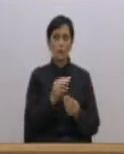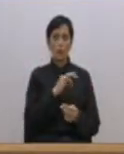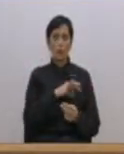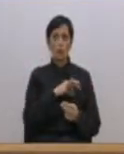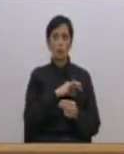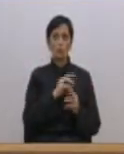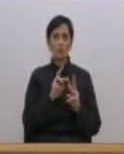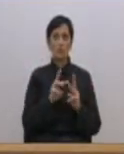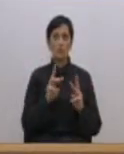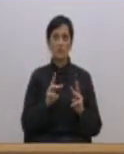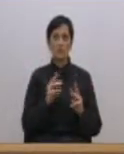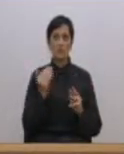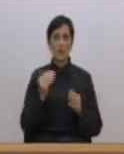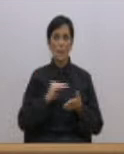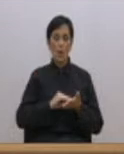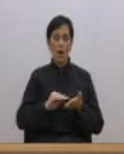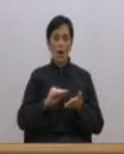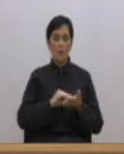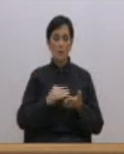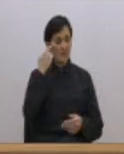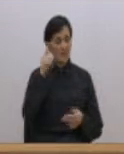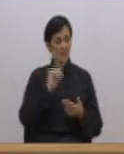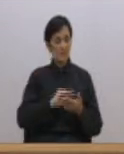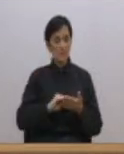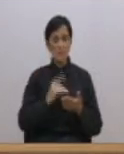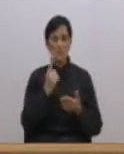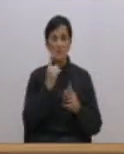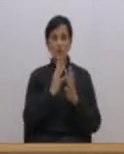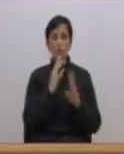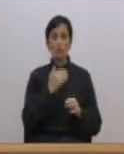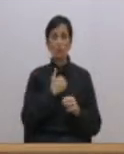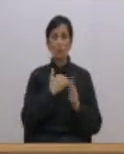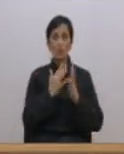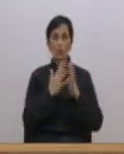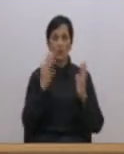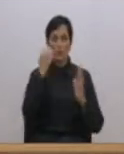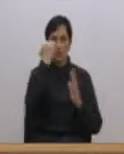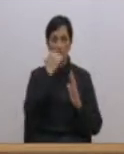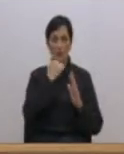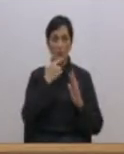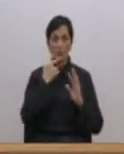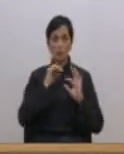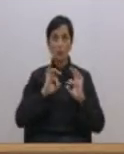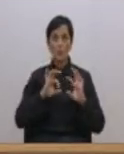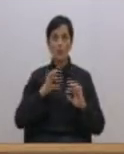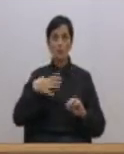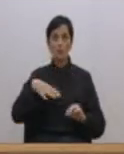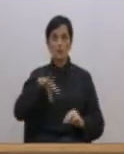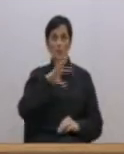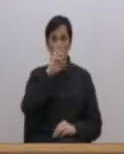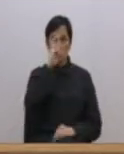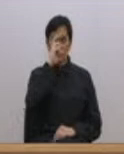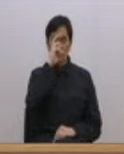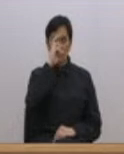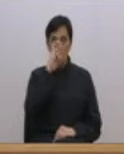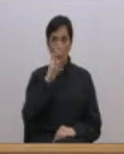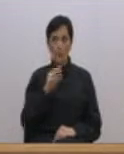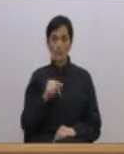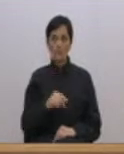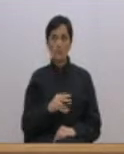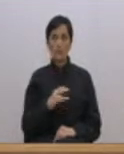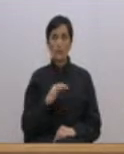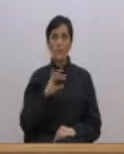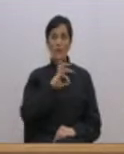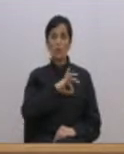იუსტიციის სამინისტროს ავტორობით საქართველოს მთავრობის ინიციატივით. ფიქრობ, სურს დიდი მადლობა გადაუხადო საქართველოს მთავრობას,